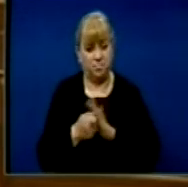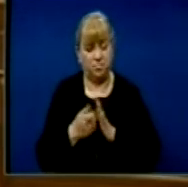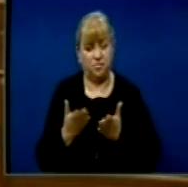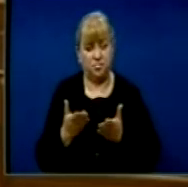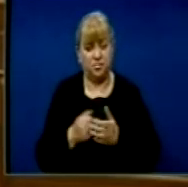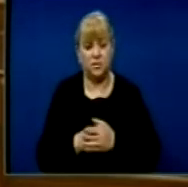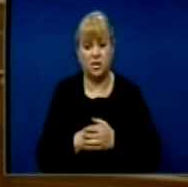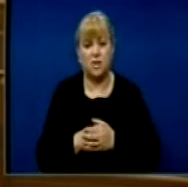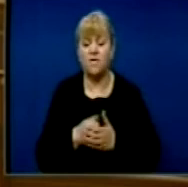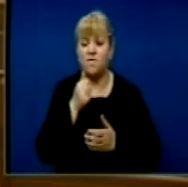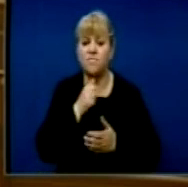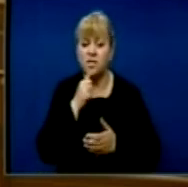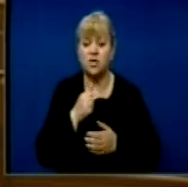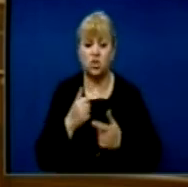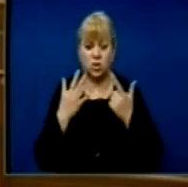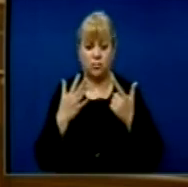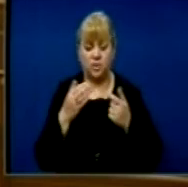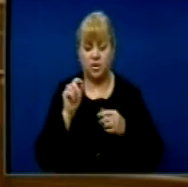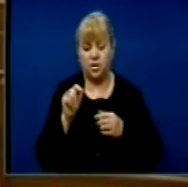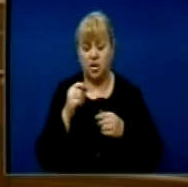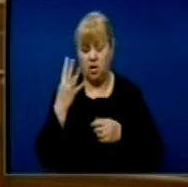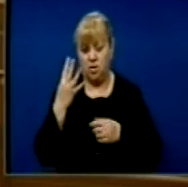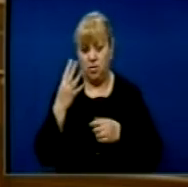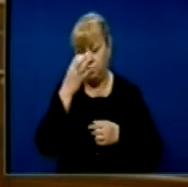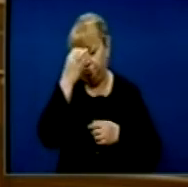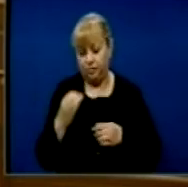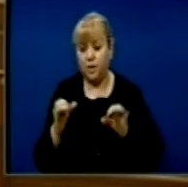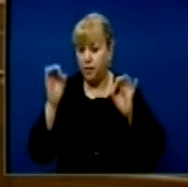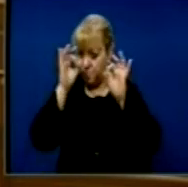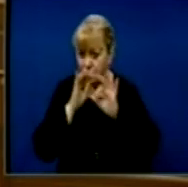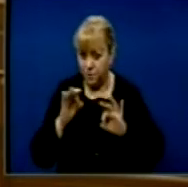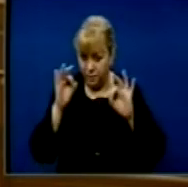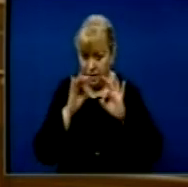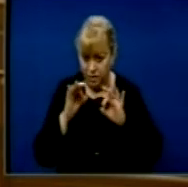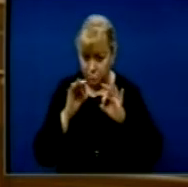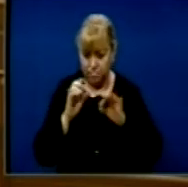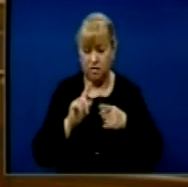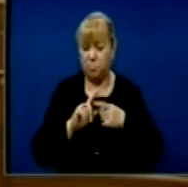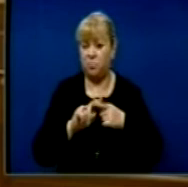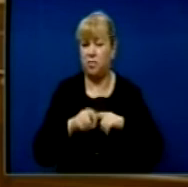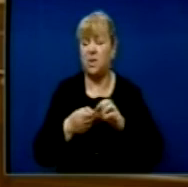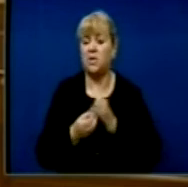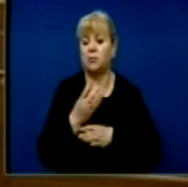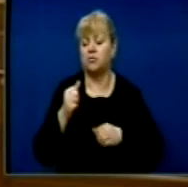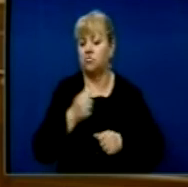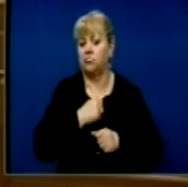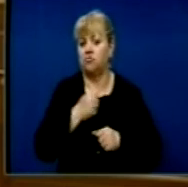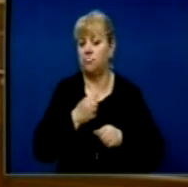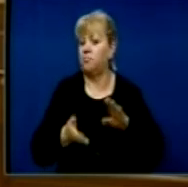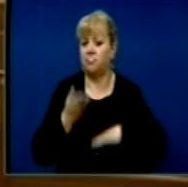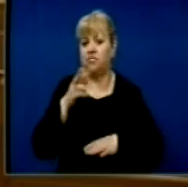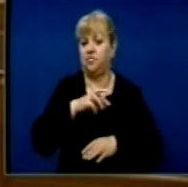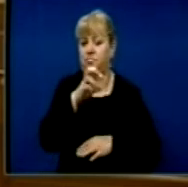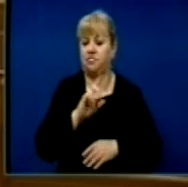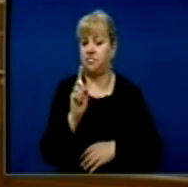në sektorin financiar 17.4%. Pra, asnjëra prej këtyre, përveç prodhimtarisë natyrisht, nuk garanton rritje të